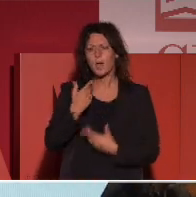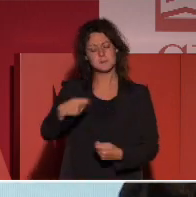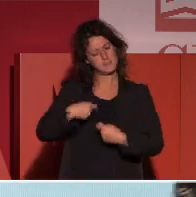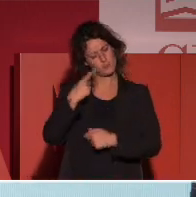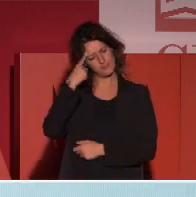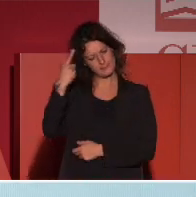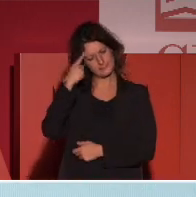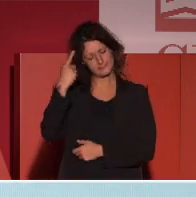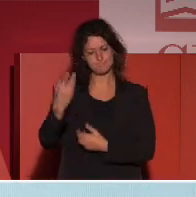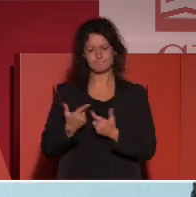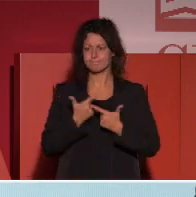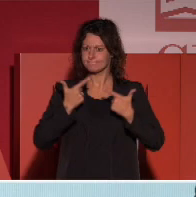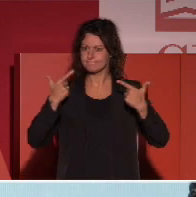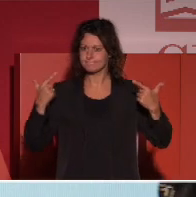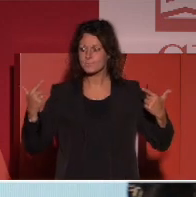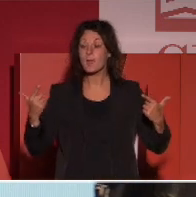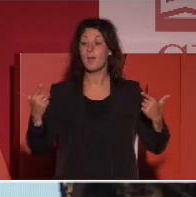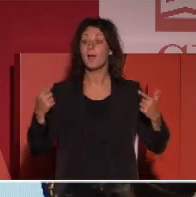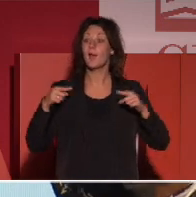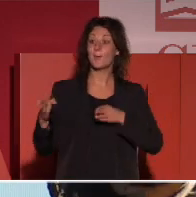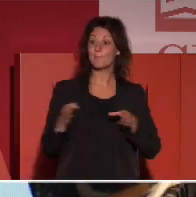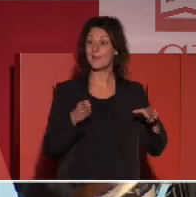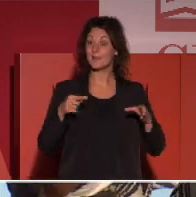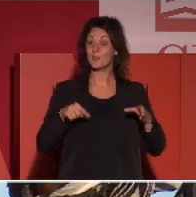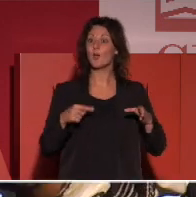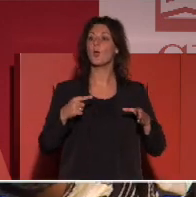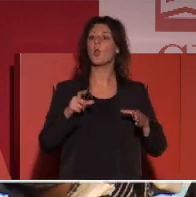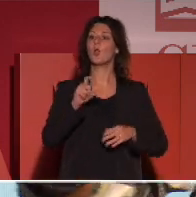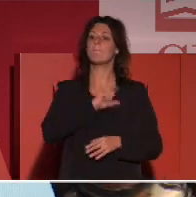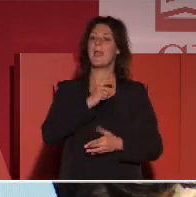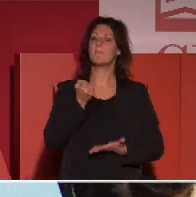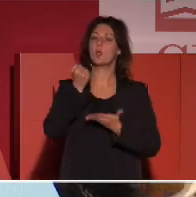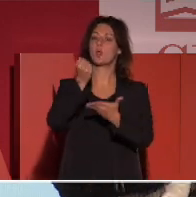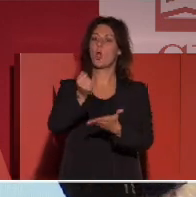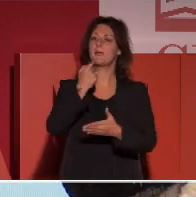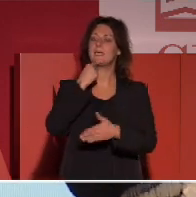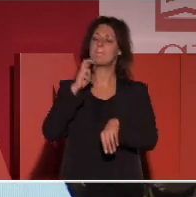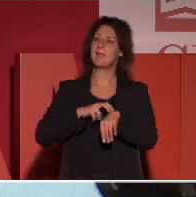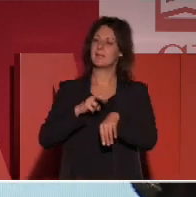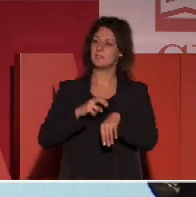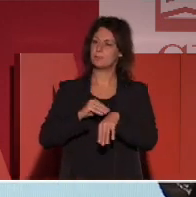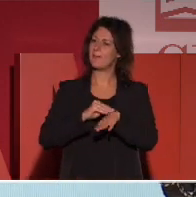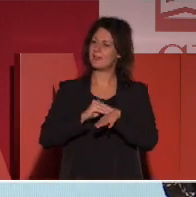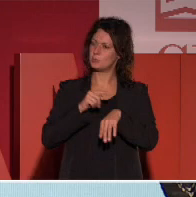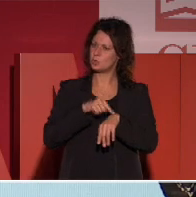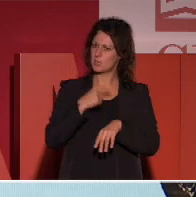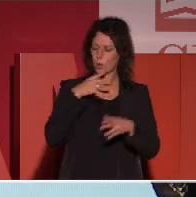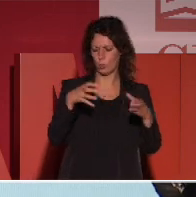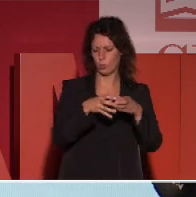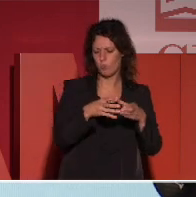di come in realtà in questi giorni sia stato assegnato il premio nobel per la medicina a scienziati e studiosi che si sono